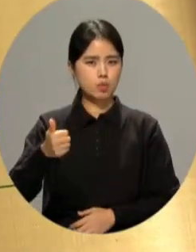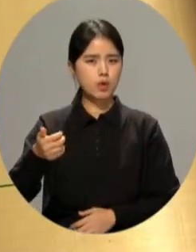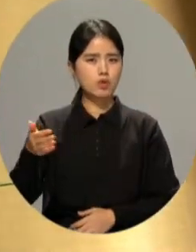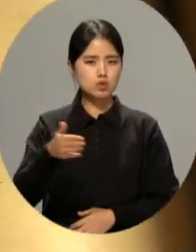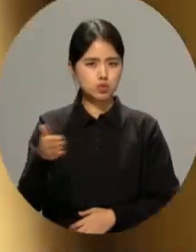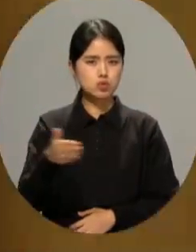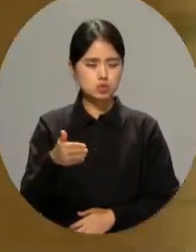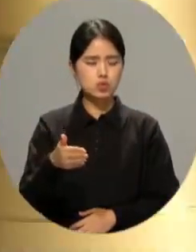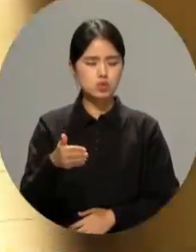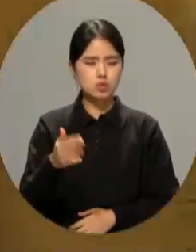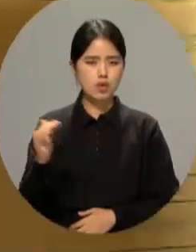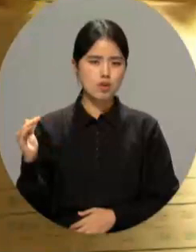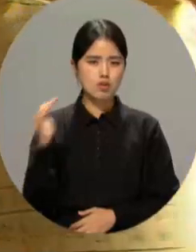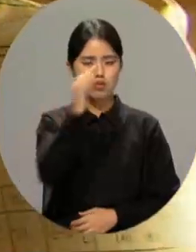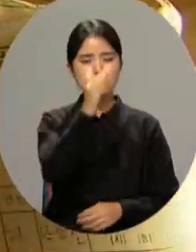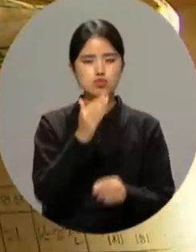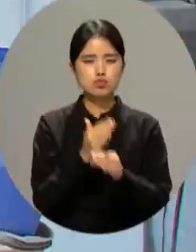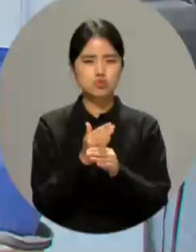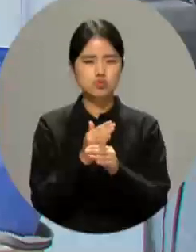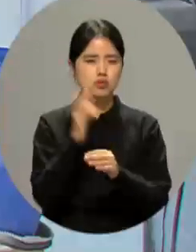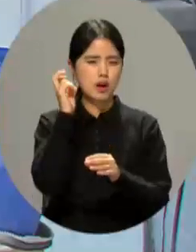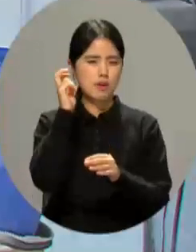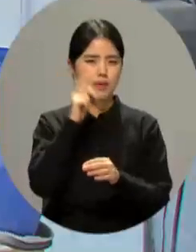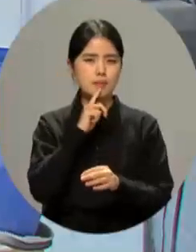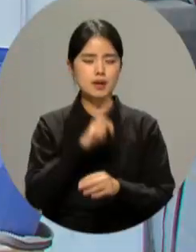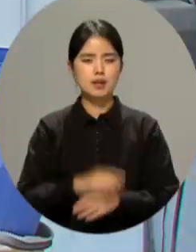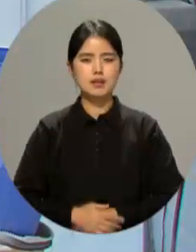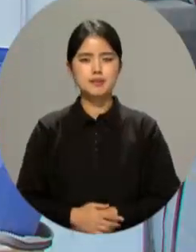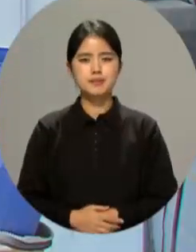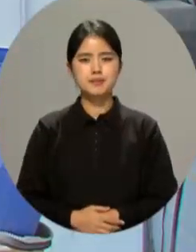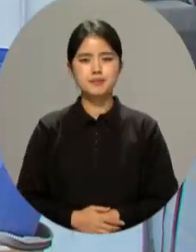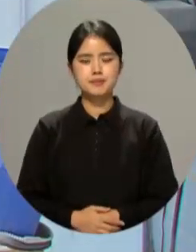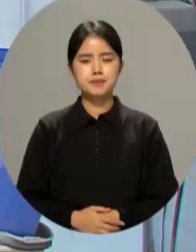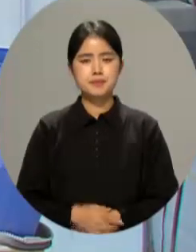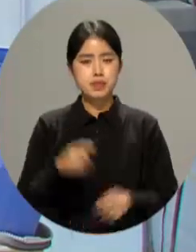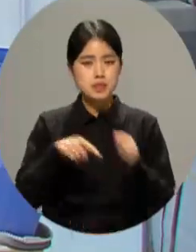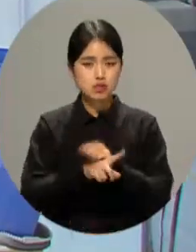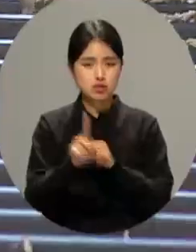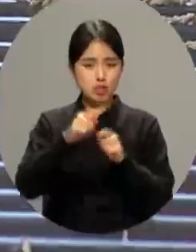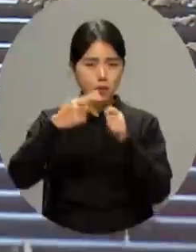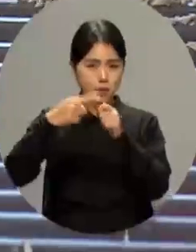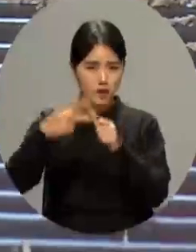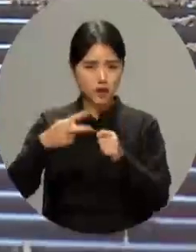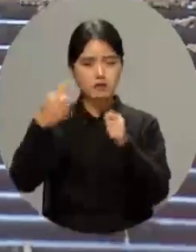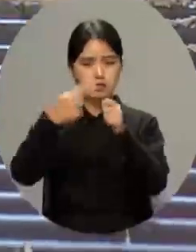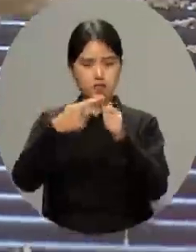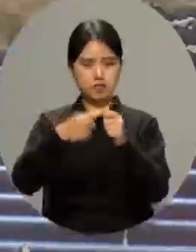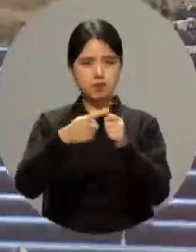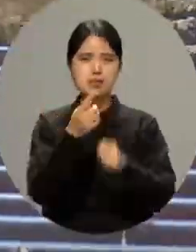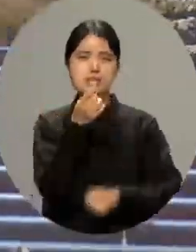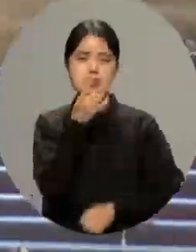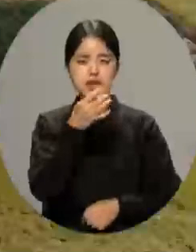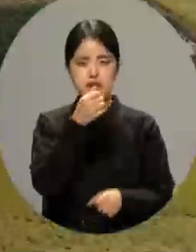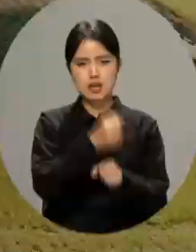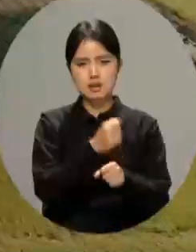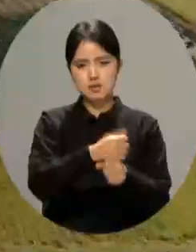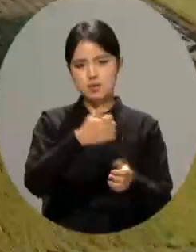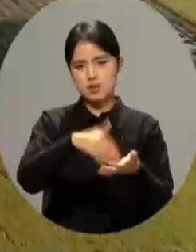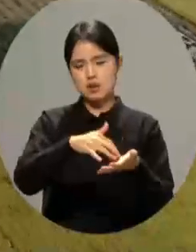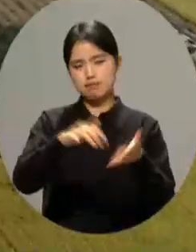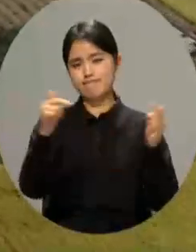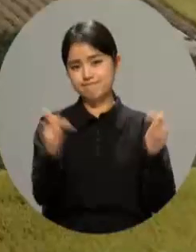47,500원대의 강보합세를 보일 것이란 전망을 내놓았습니다. 이유는 두 가지인데 첫째는 쌀 공급량